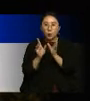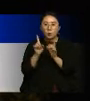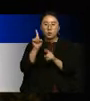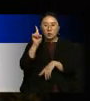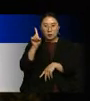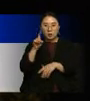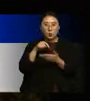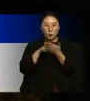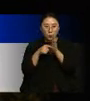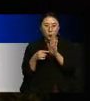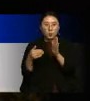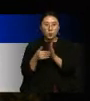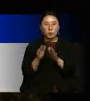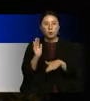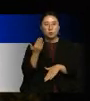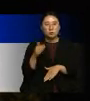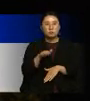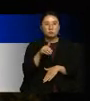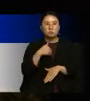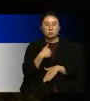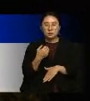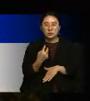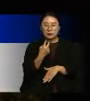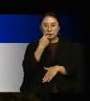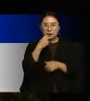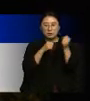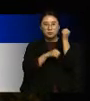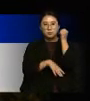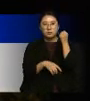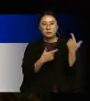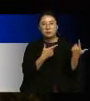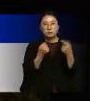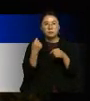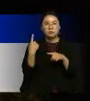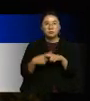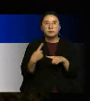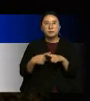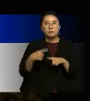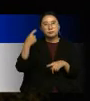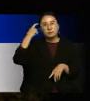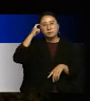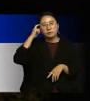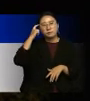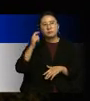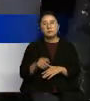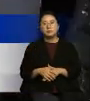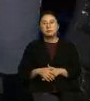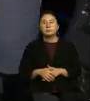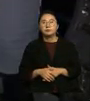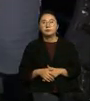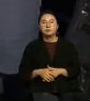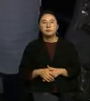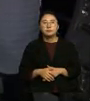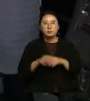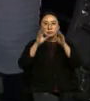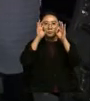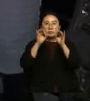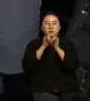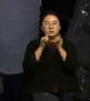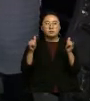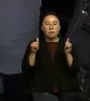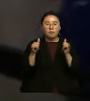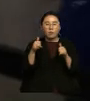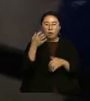우주를 표현했듯이 저한테도 꽃이 어떤 그 생명의 근원으로 보여집니다. 관객들은